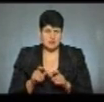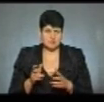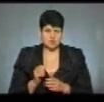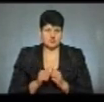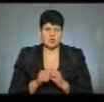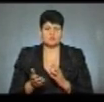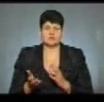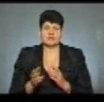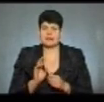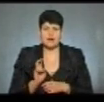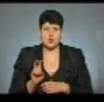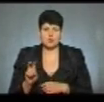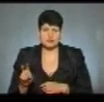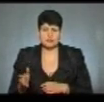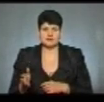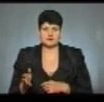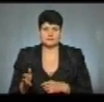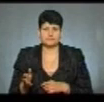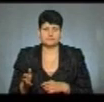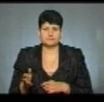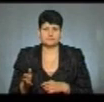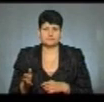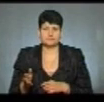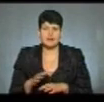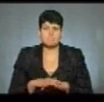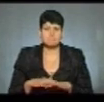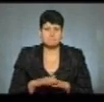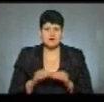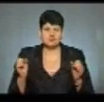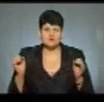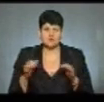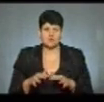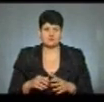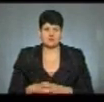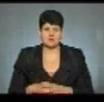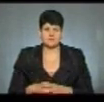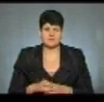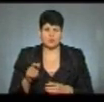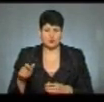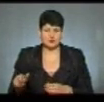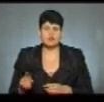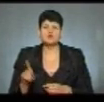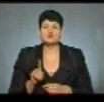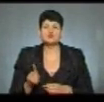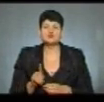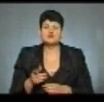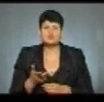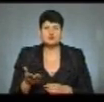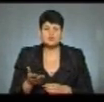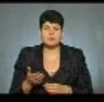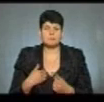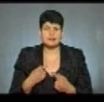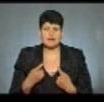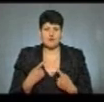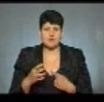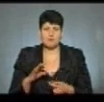часто, не ходити так на масові скупчення людей. Тобто, що, якщо ми не говоримо